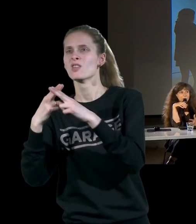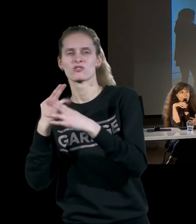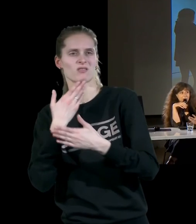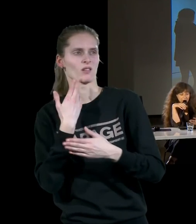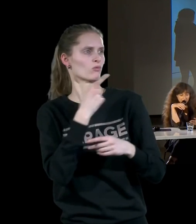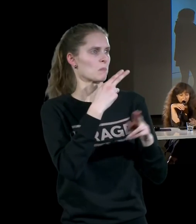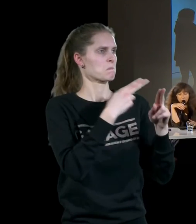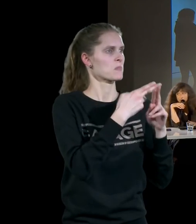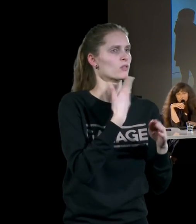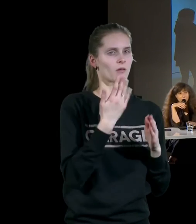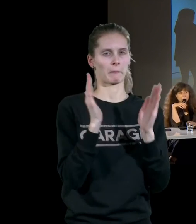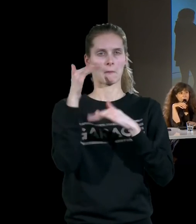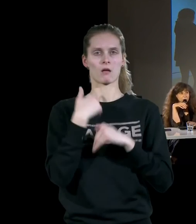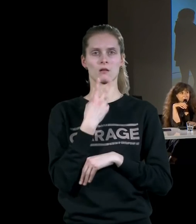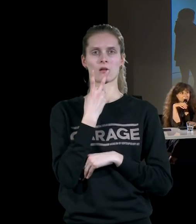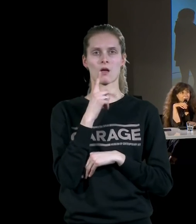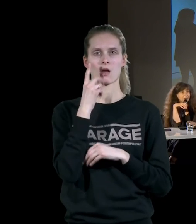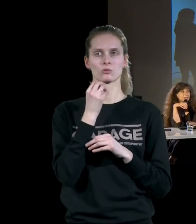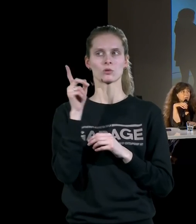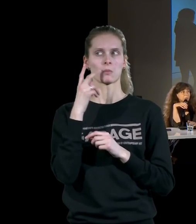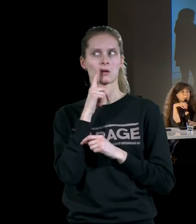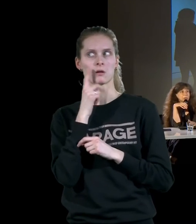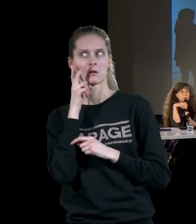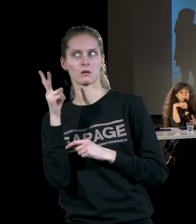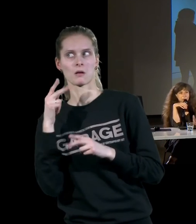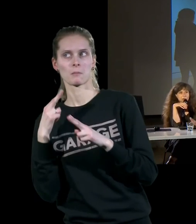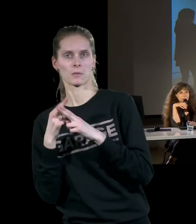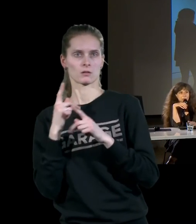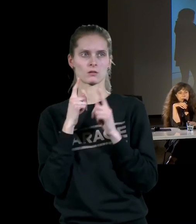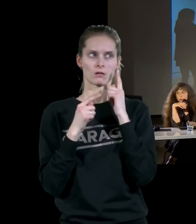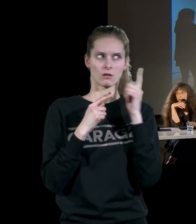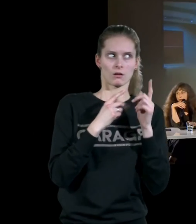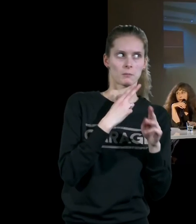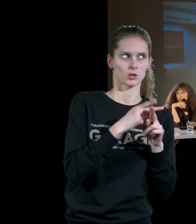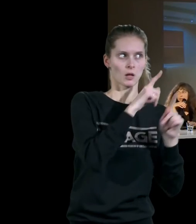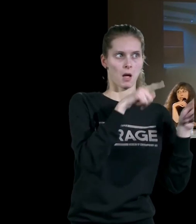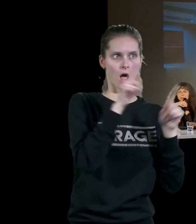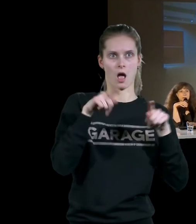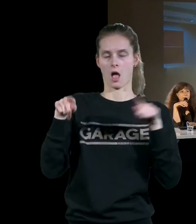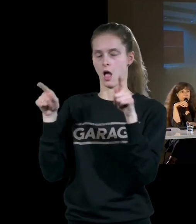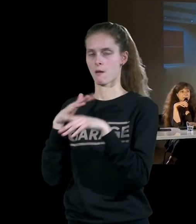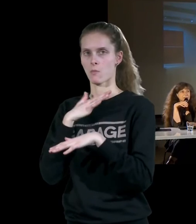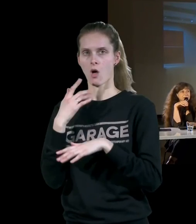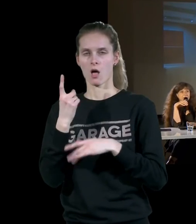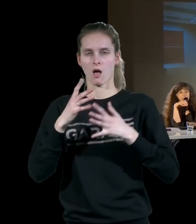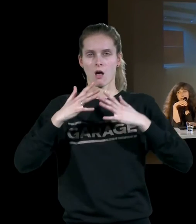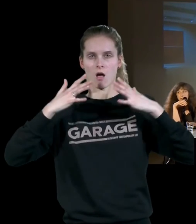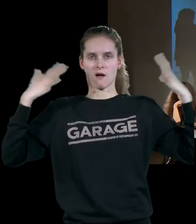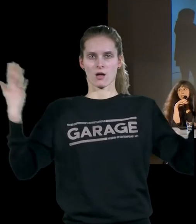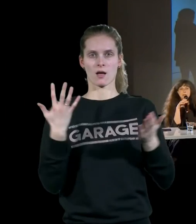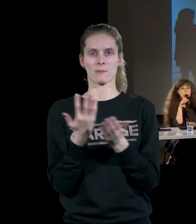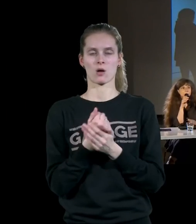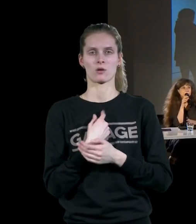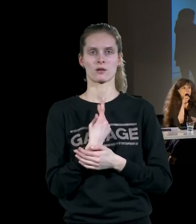это было одно пространство, чтобы это было, чтобы там ничего не мешало ему, чтобы зритель оставался наедине с этой